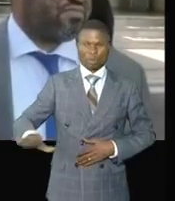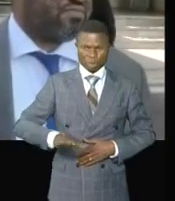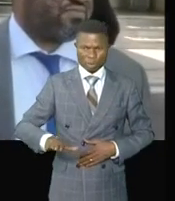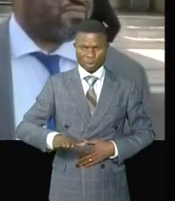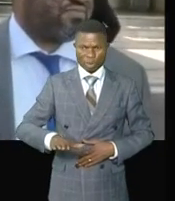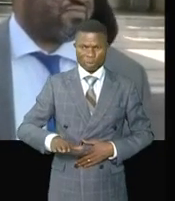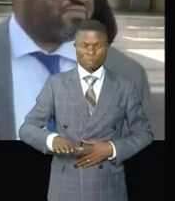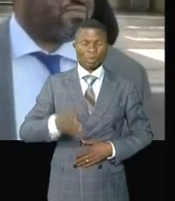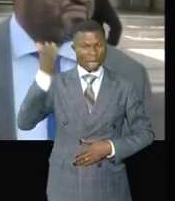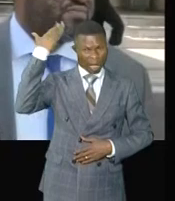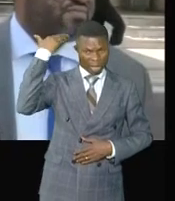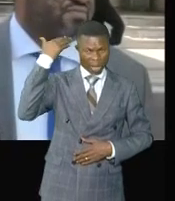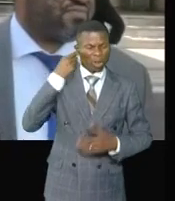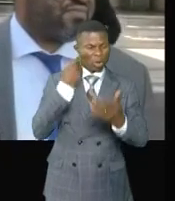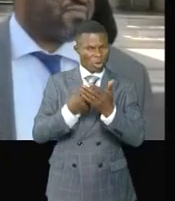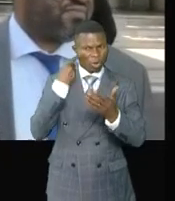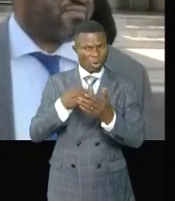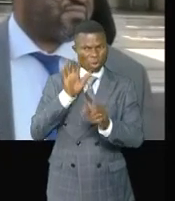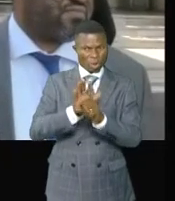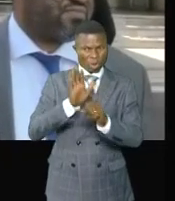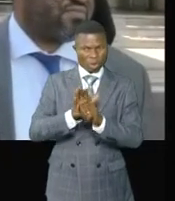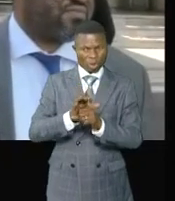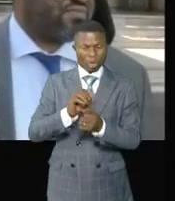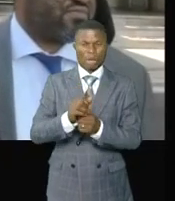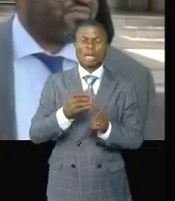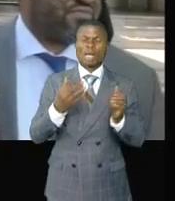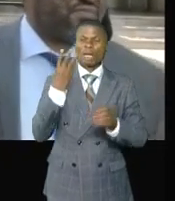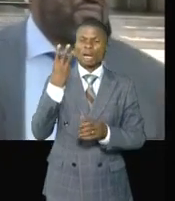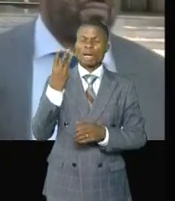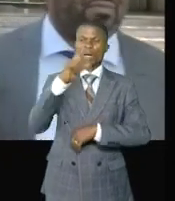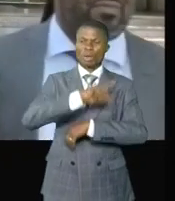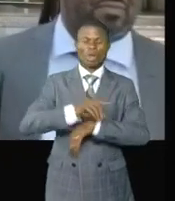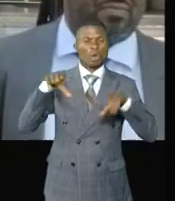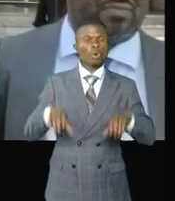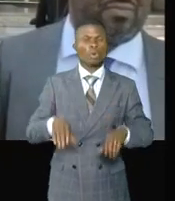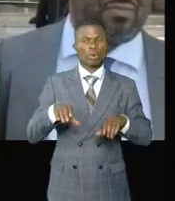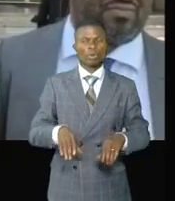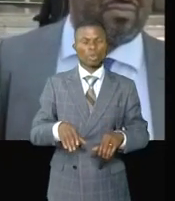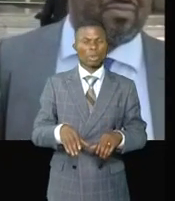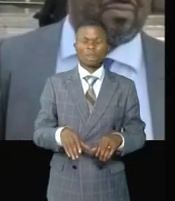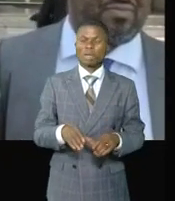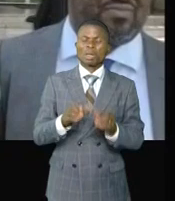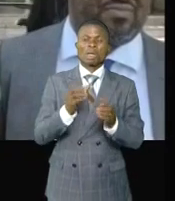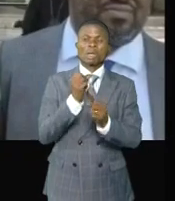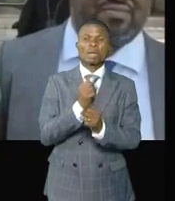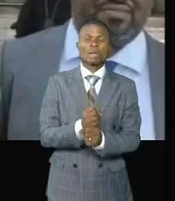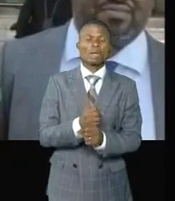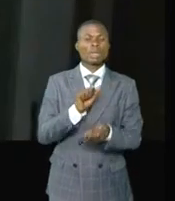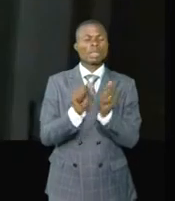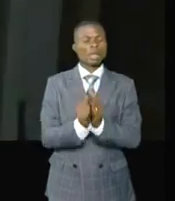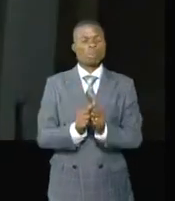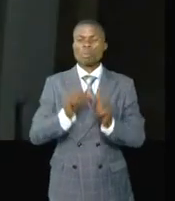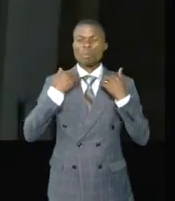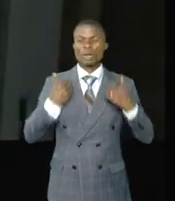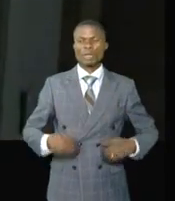avéré de tous les constats après ces assises de 48 heures que le Congo ne dispose pas des conditions utiles.